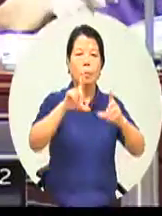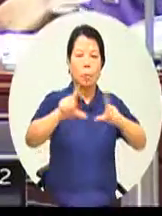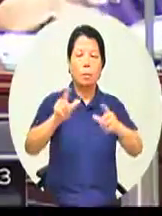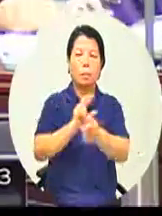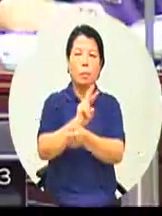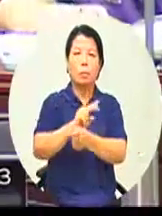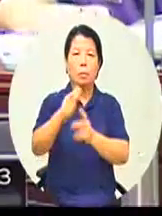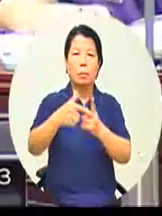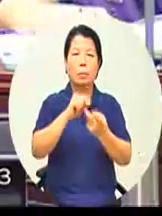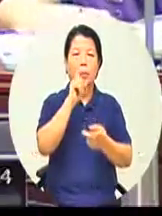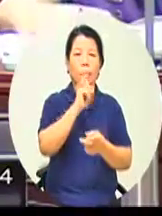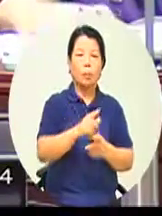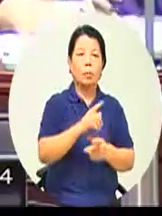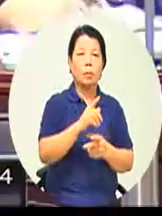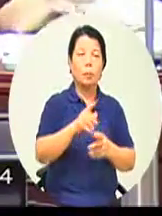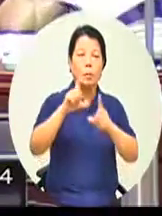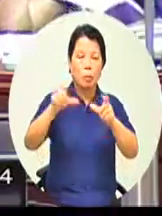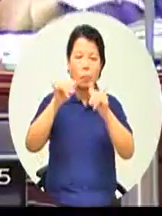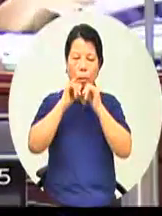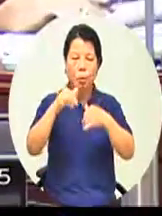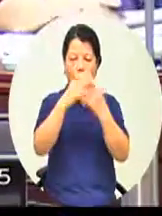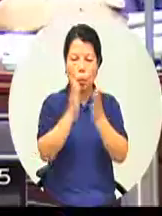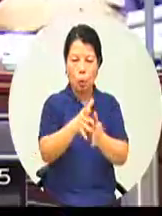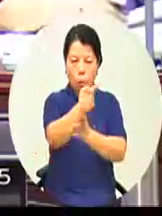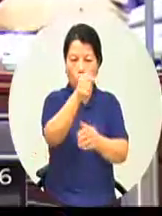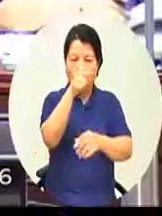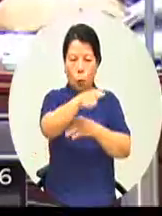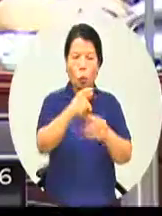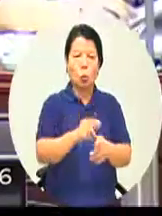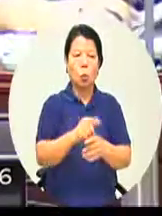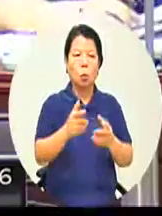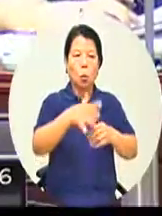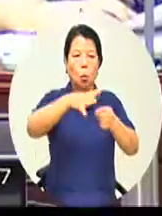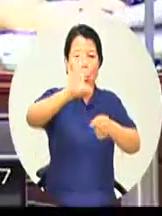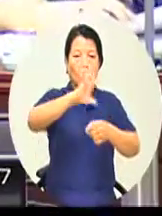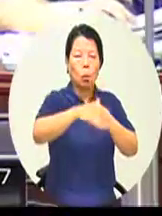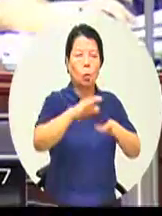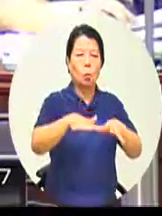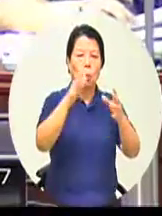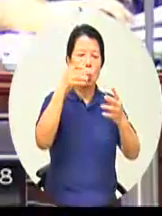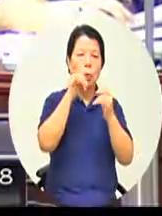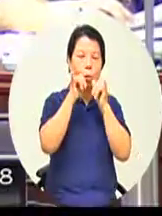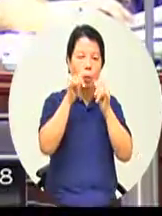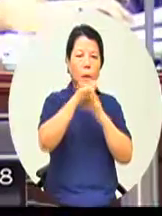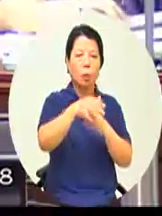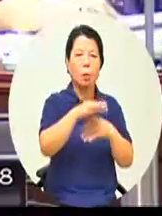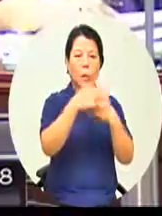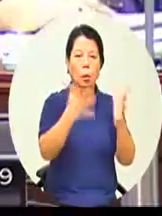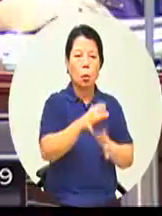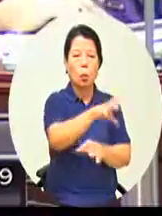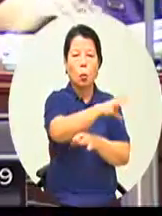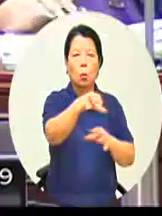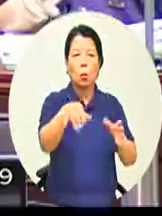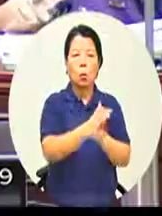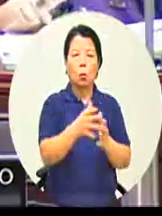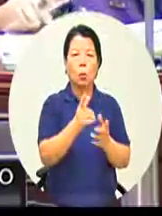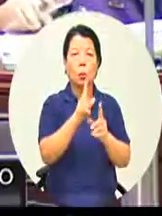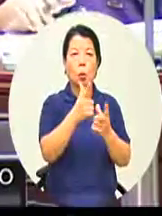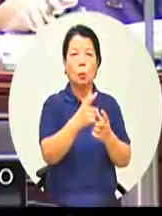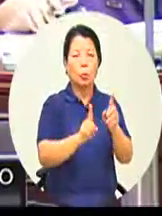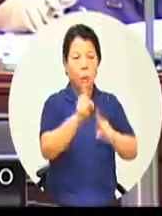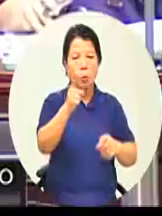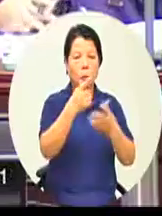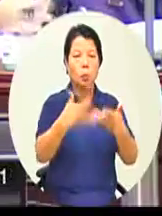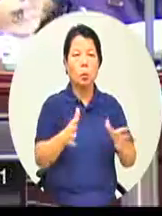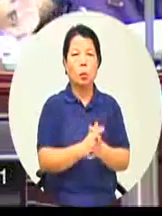率偏低，我们会持续关心，包括林园高中、潮寮国中、金潭国小、昭明国小，那这个我